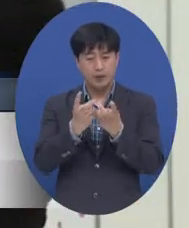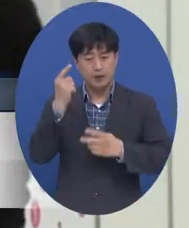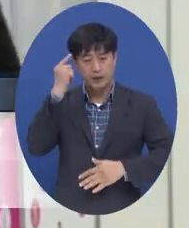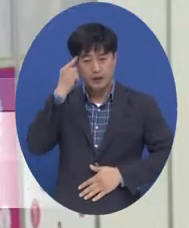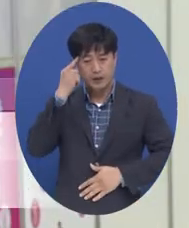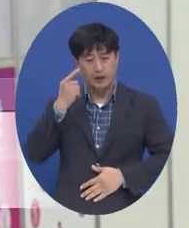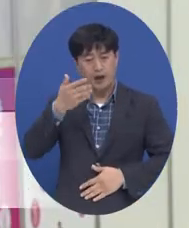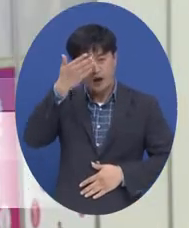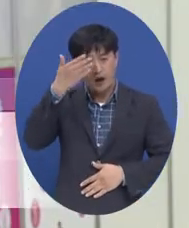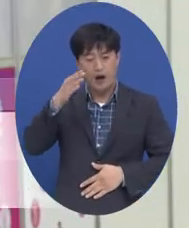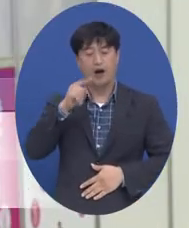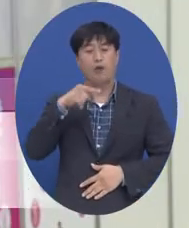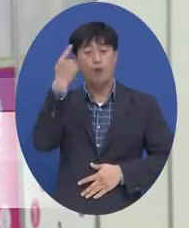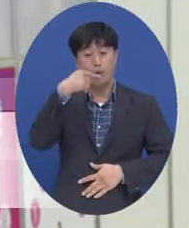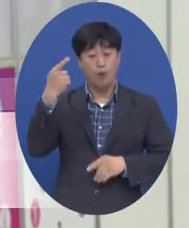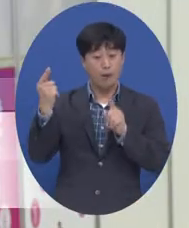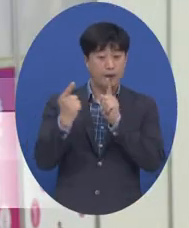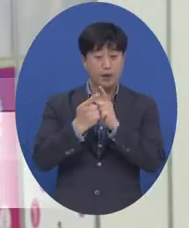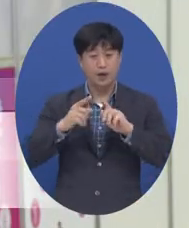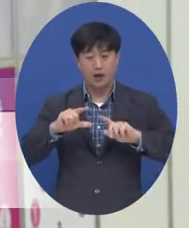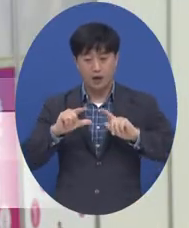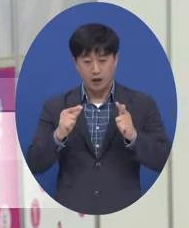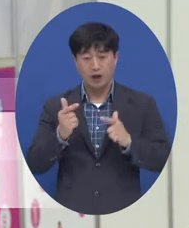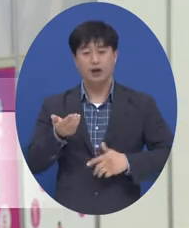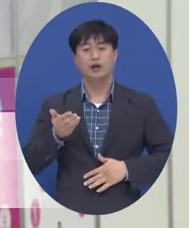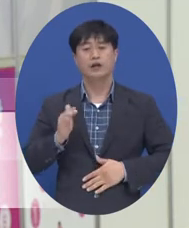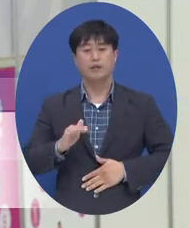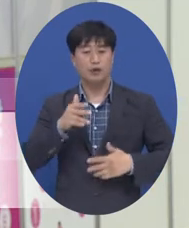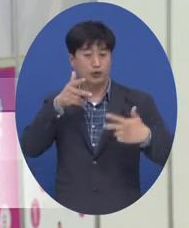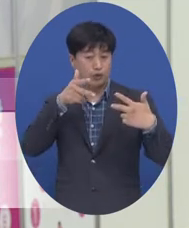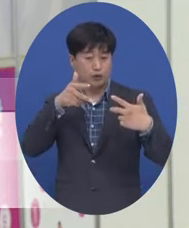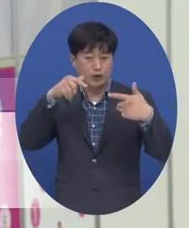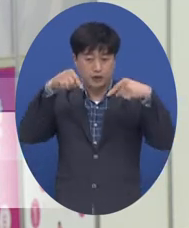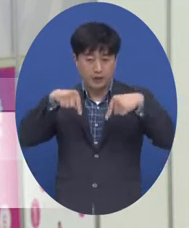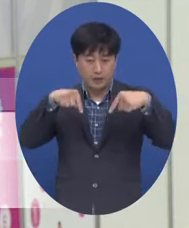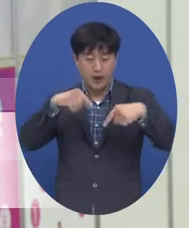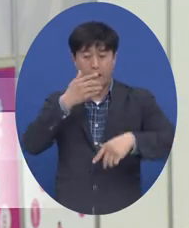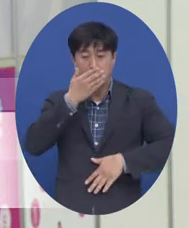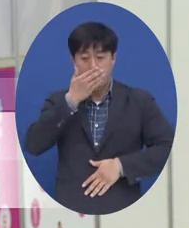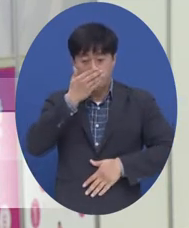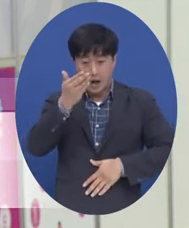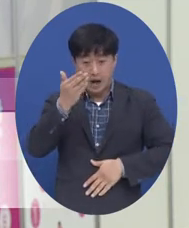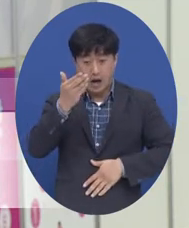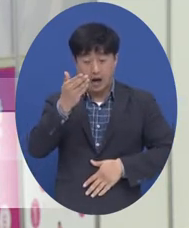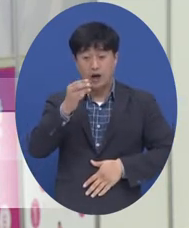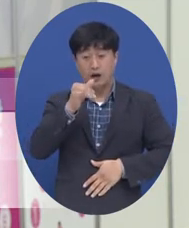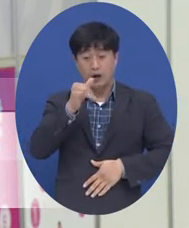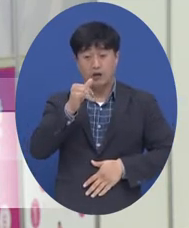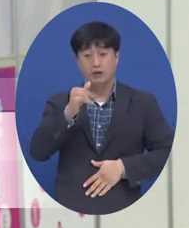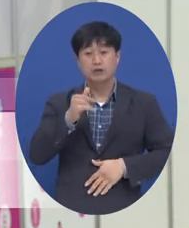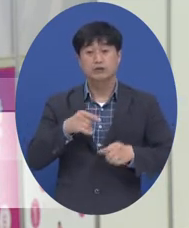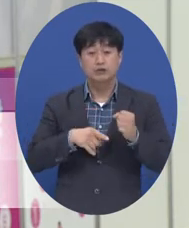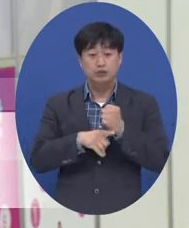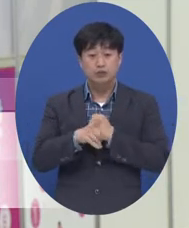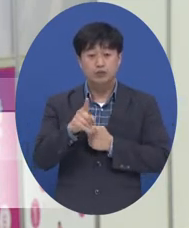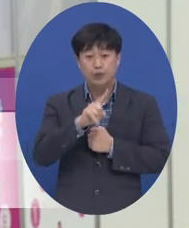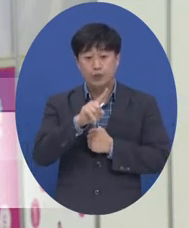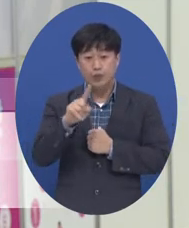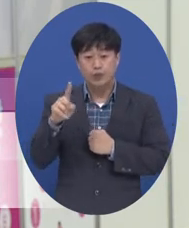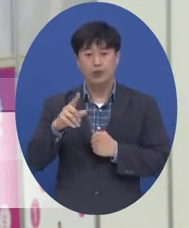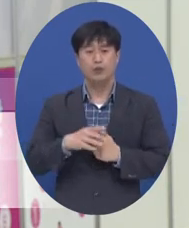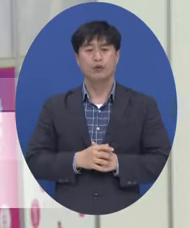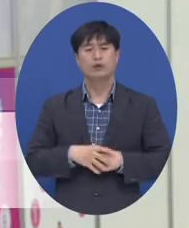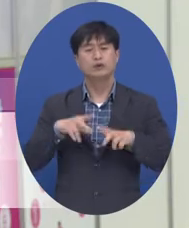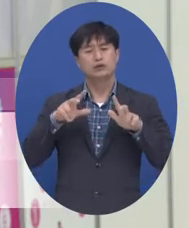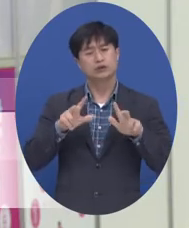생각하고요. 다행히 이렇게 비대면으로라도 화상 상담을 할 수 있었던 것은